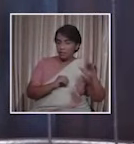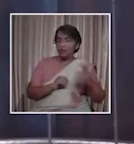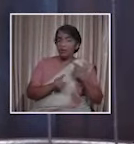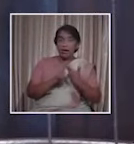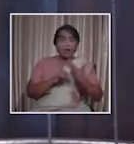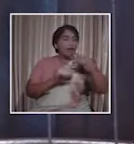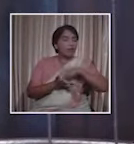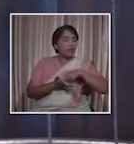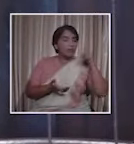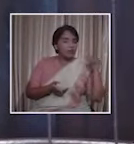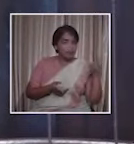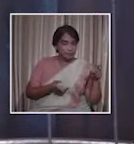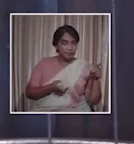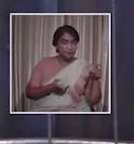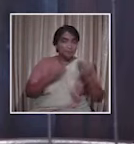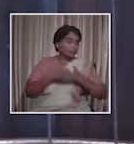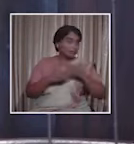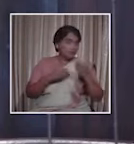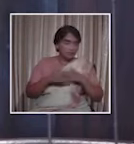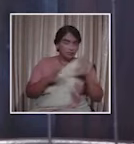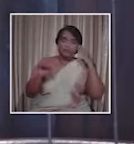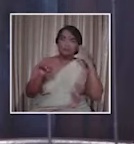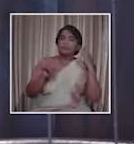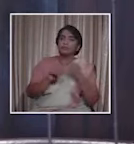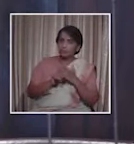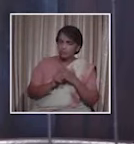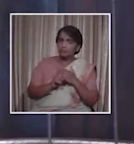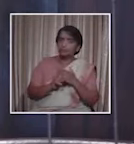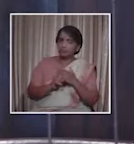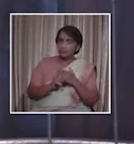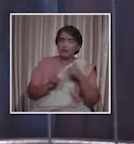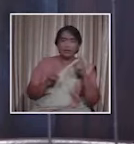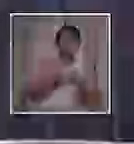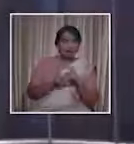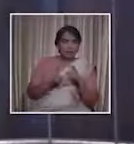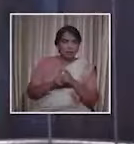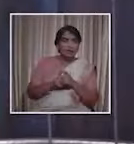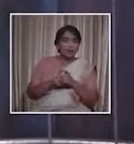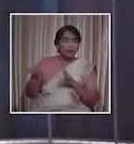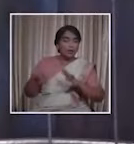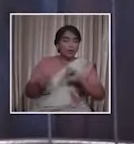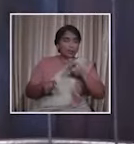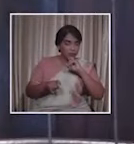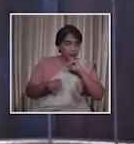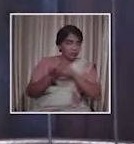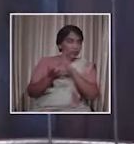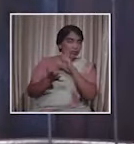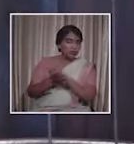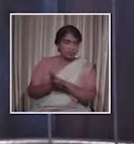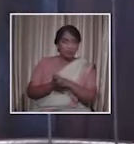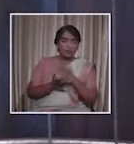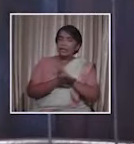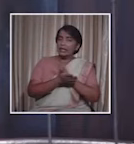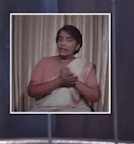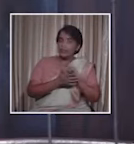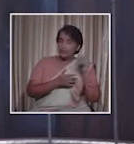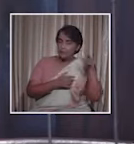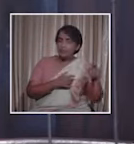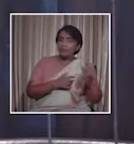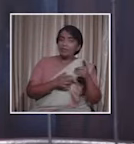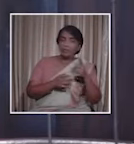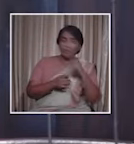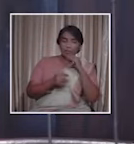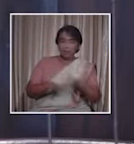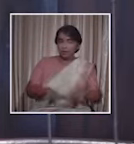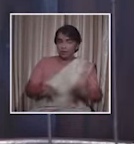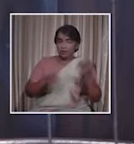කලාපේ කරන ඉදිකිරීම් සම්බන්ධයෙන් අපි දෙනිය කුඹුරේ ඒ නඩුවත් ඒ වගේම හීරස්සකල ප්‍රදේශයේ ගොඩ කරලා